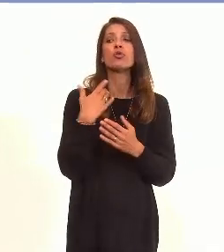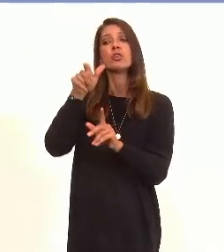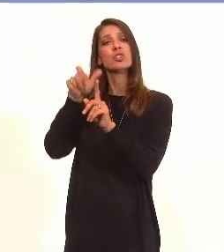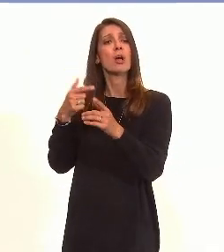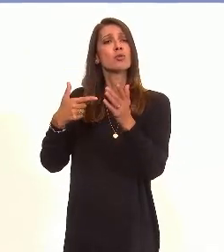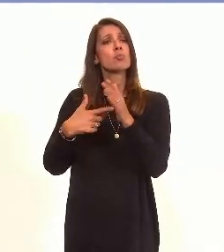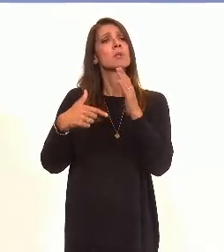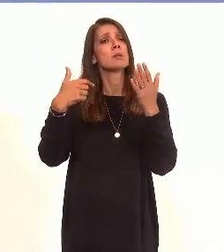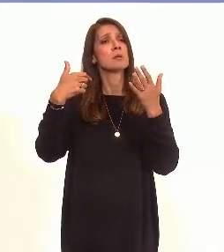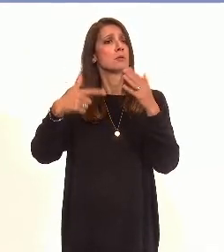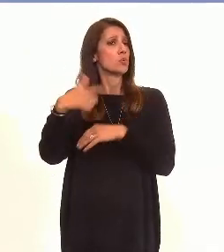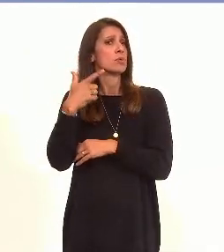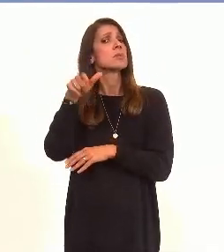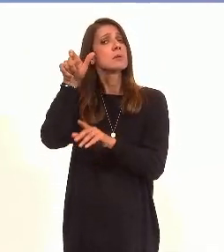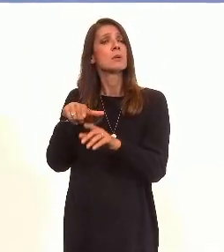2012, donc c'était